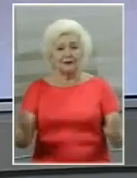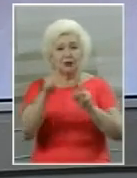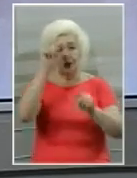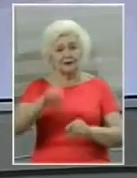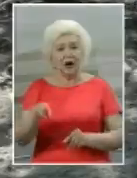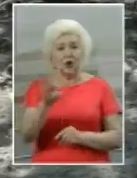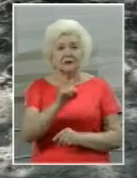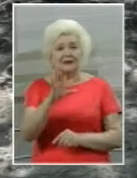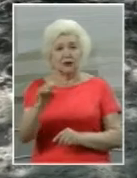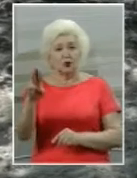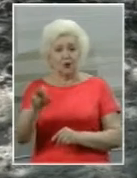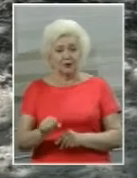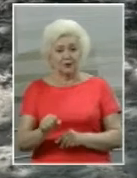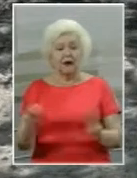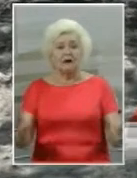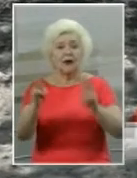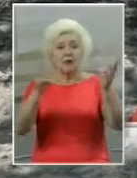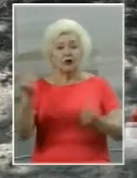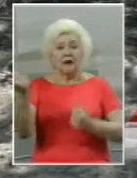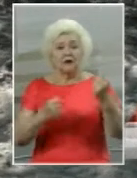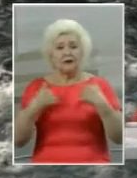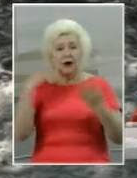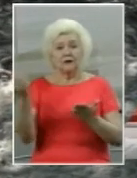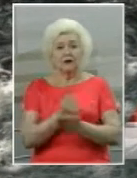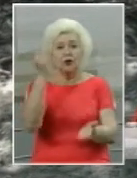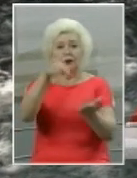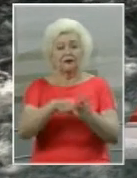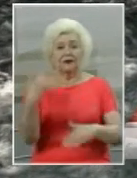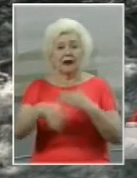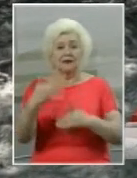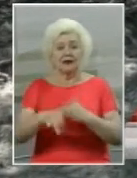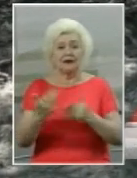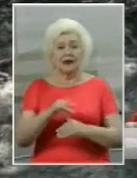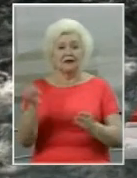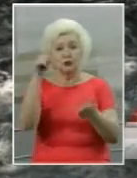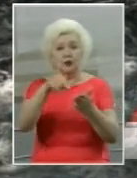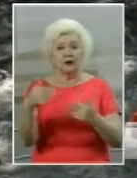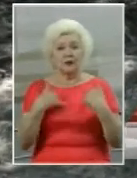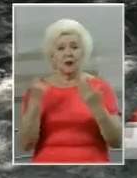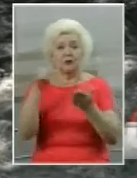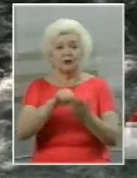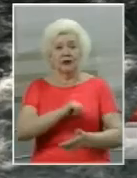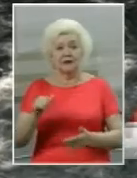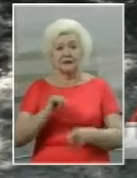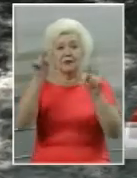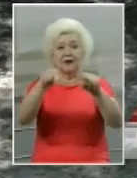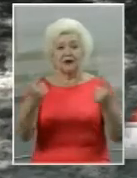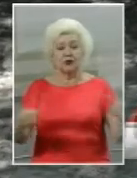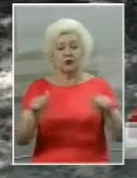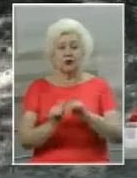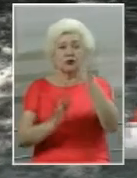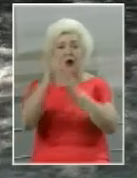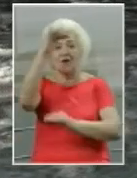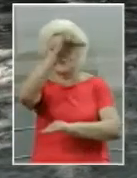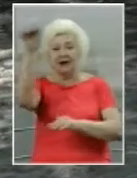Страмнова. На пожежній машині нам вдалося потрапити у середину ліса, і ми потрапили саме на ту ділянку, де верхи